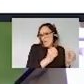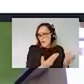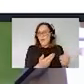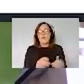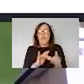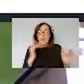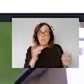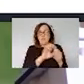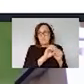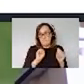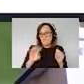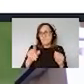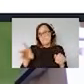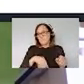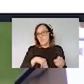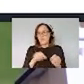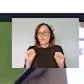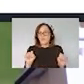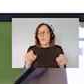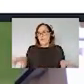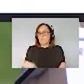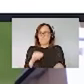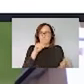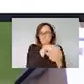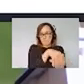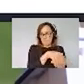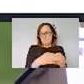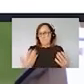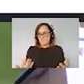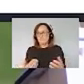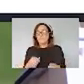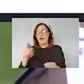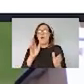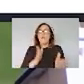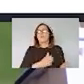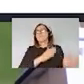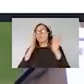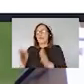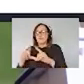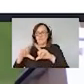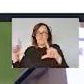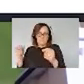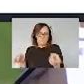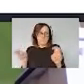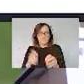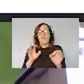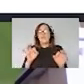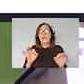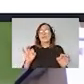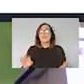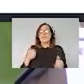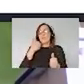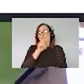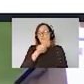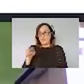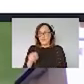link i wtedy jakby mogą uczestniczyć kolejne osoby, a ja mogę wytwarzać kolejne tablice. Dobrze, i drodzy Państwo, jeszcze jedna